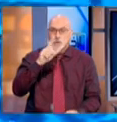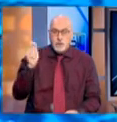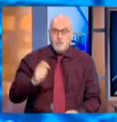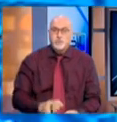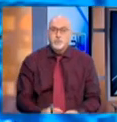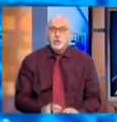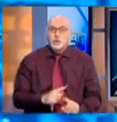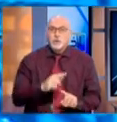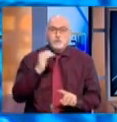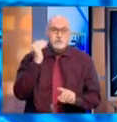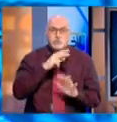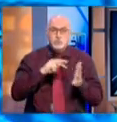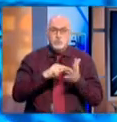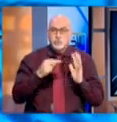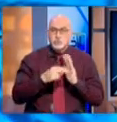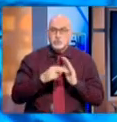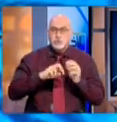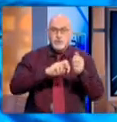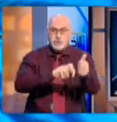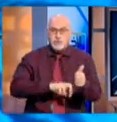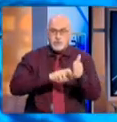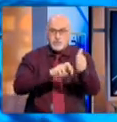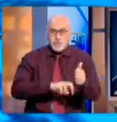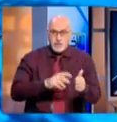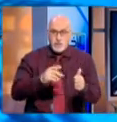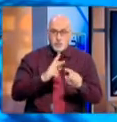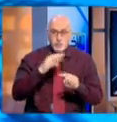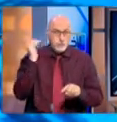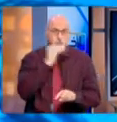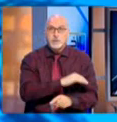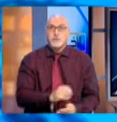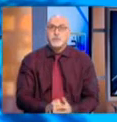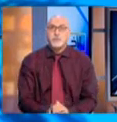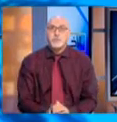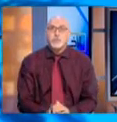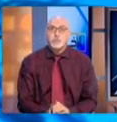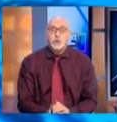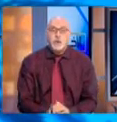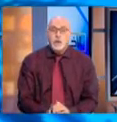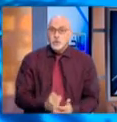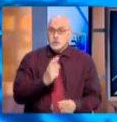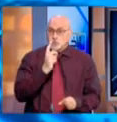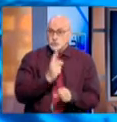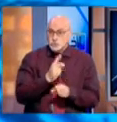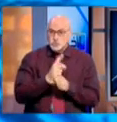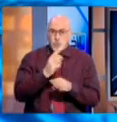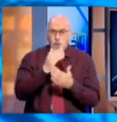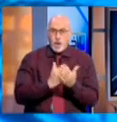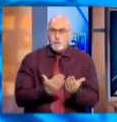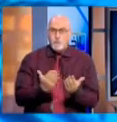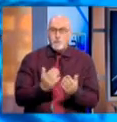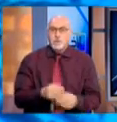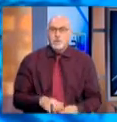في تنفيذ مشروع السكة الحديدية في أقرب الأجال، الشروع الفوري في البرنامج